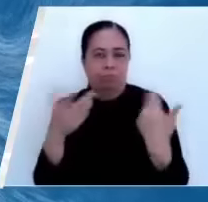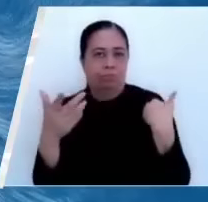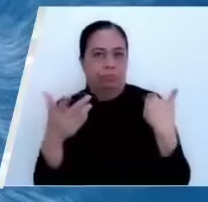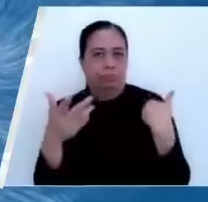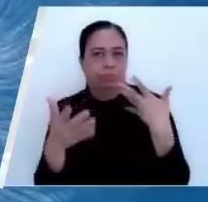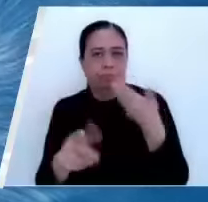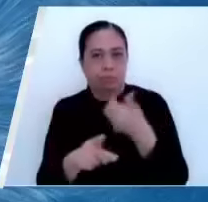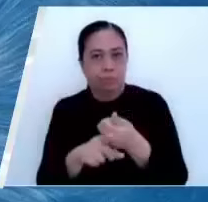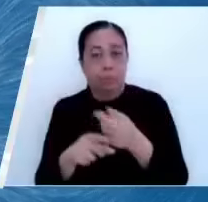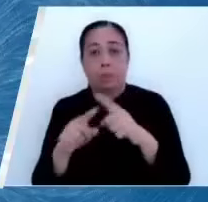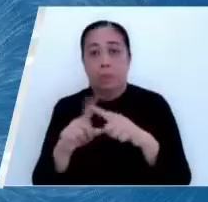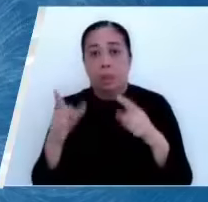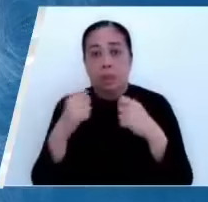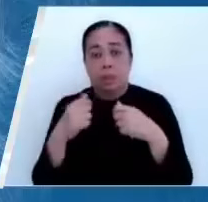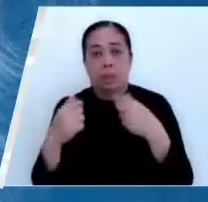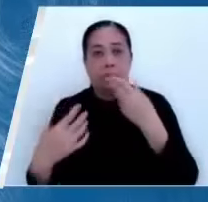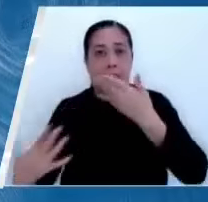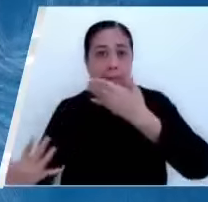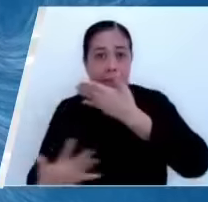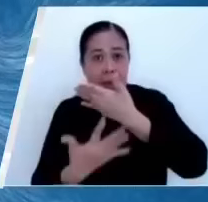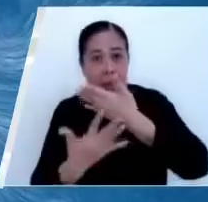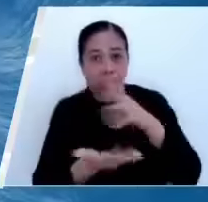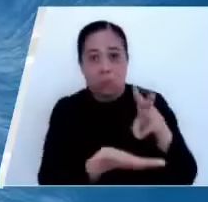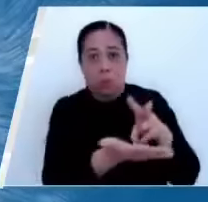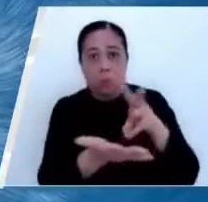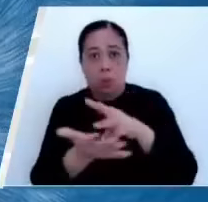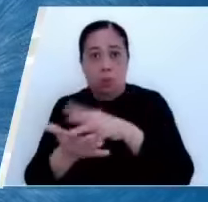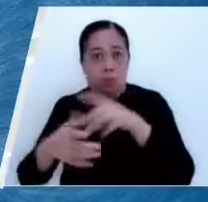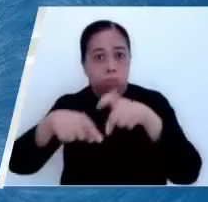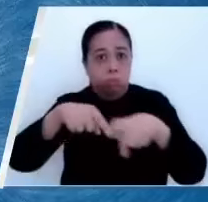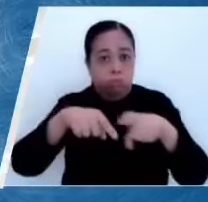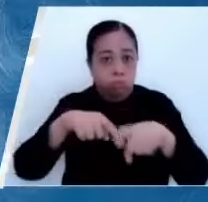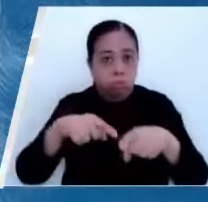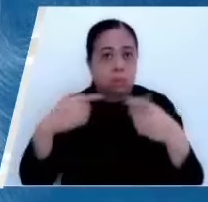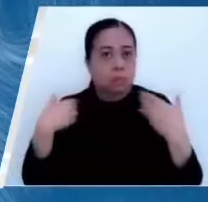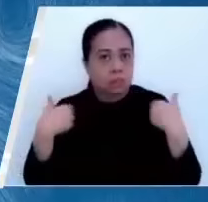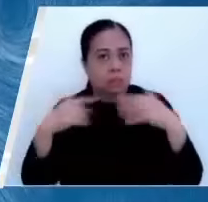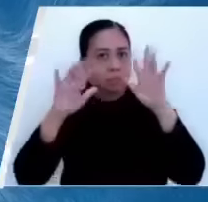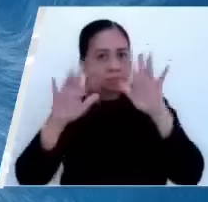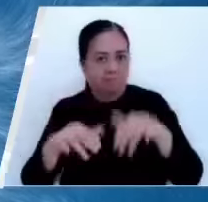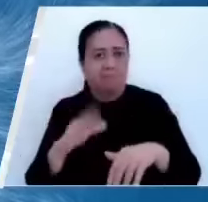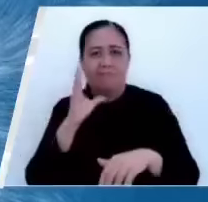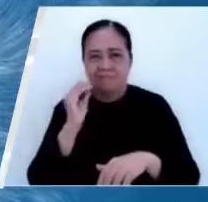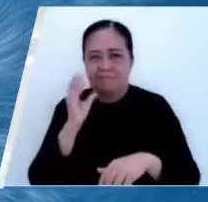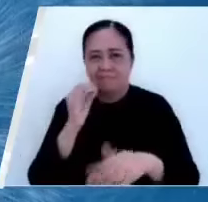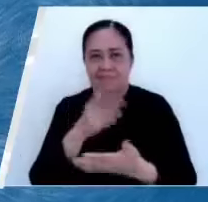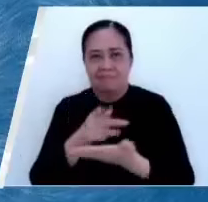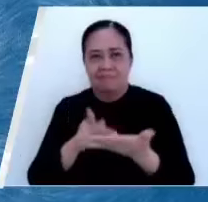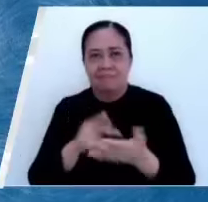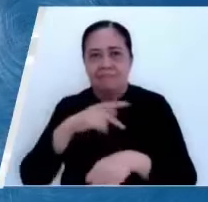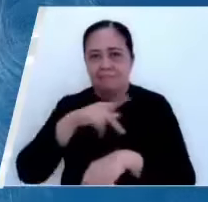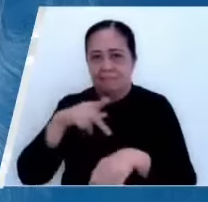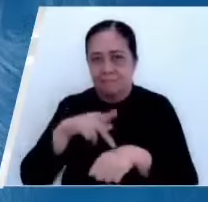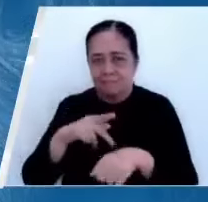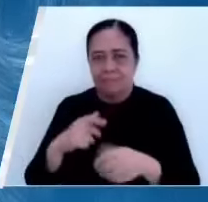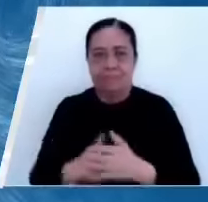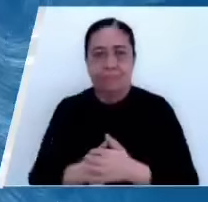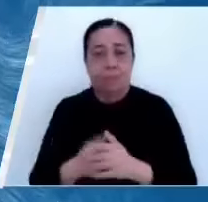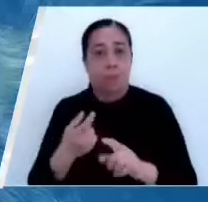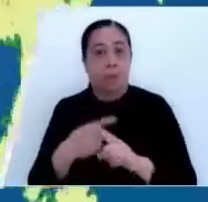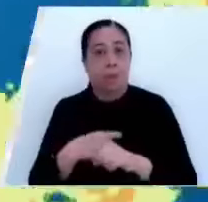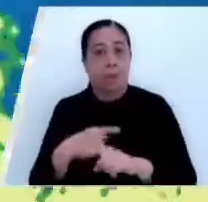pero dahil sa habagat at localized thunderstorms, may mga pag-ulang mararanasan sa ilang bahagi ng bansa. Base po sa